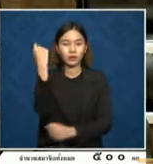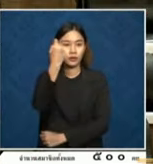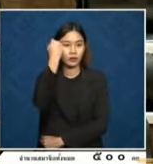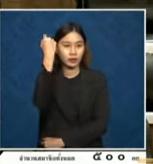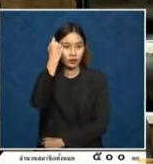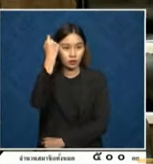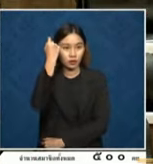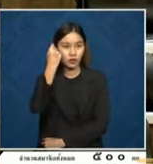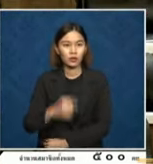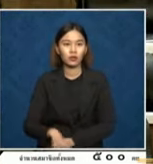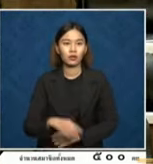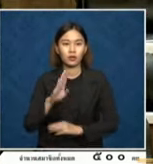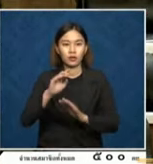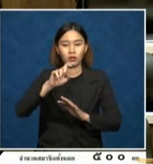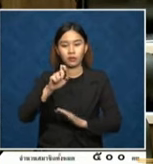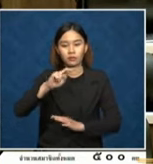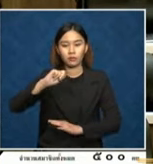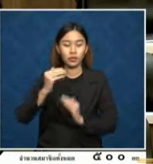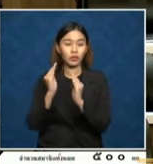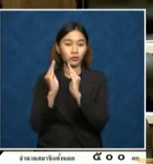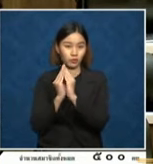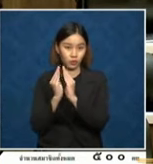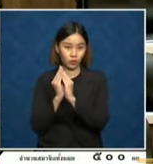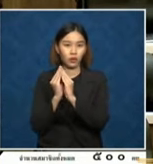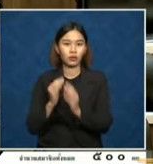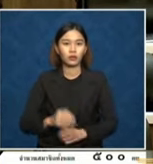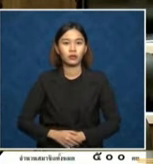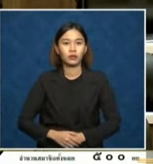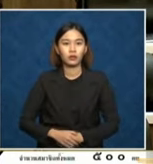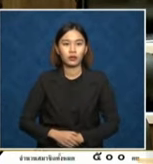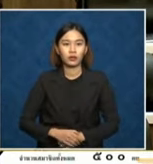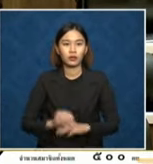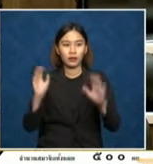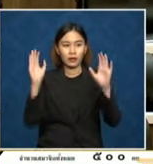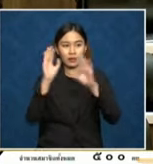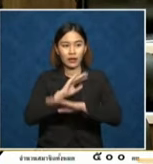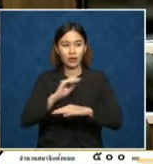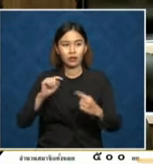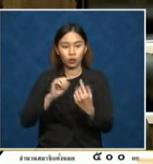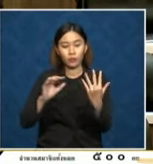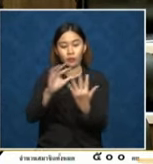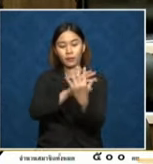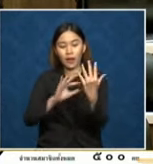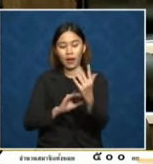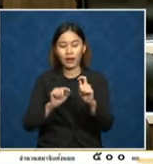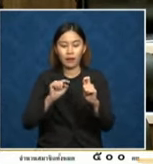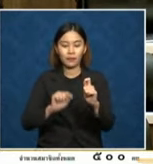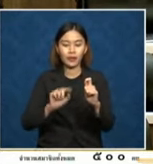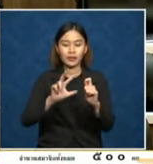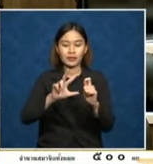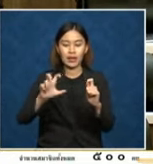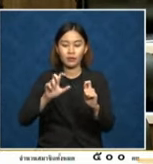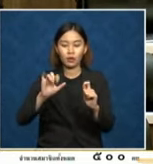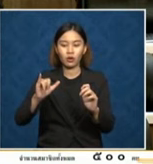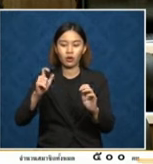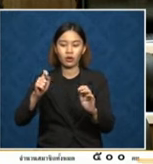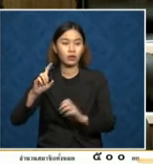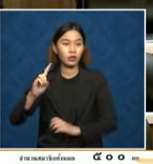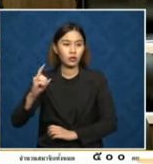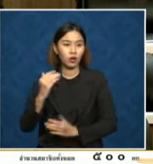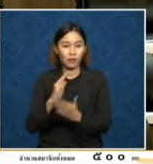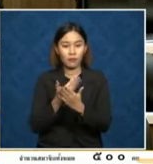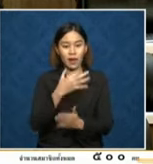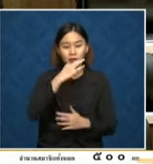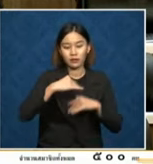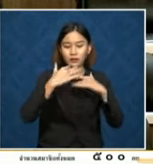ที่ยวบึงบัวชายหาดสามระยอดครับท่านประธานโดยลักษณะทางภูมิศาสตร์ของอำเภอสามระยอดนั้นแบ่งเป็นฝั่งท